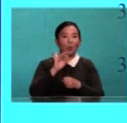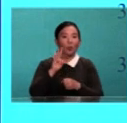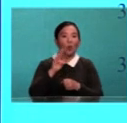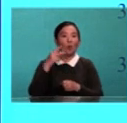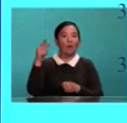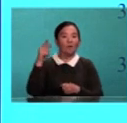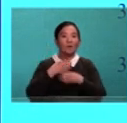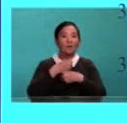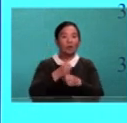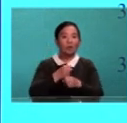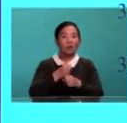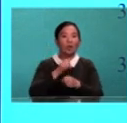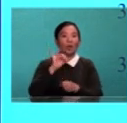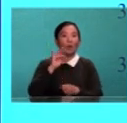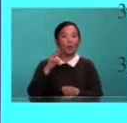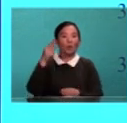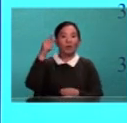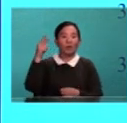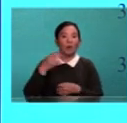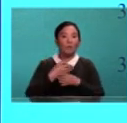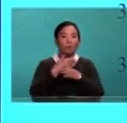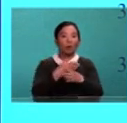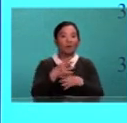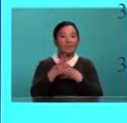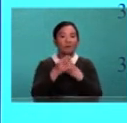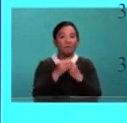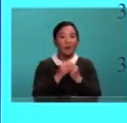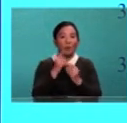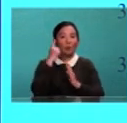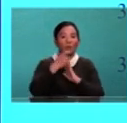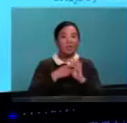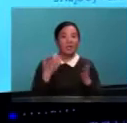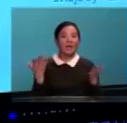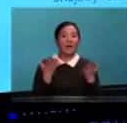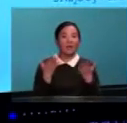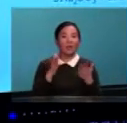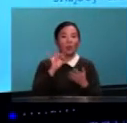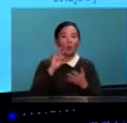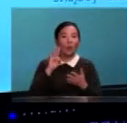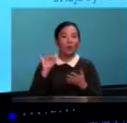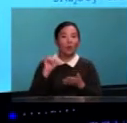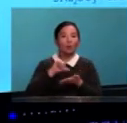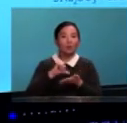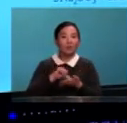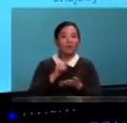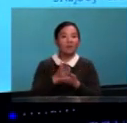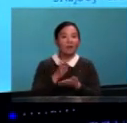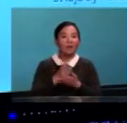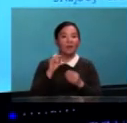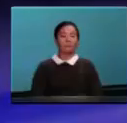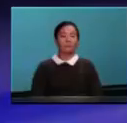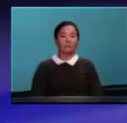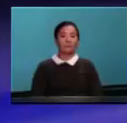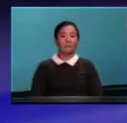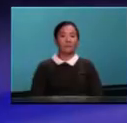уравнения. Сокращенные ионные уравнения помогают нам с вами узнать, какие ионы участвуют в данной реакции или